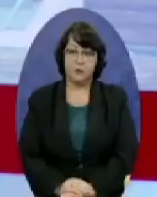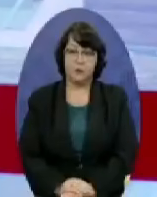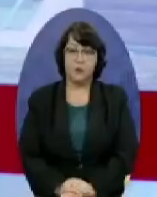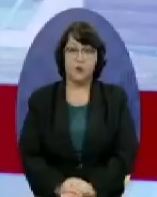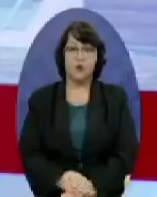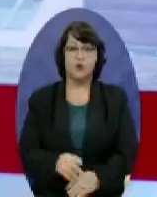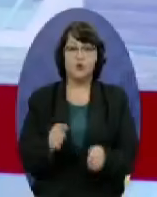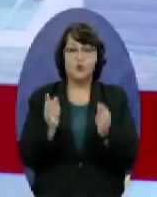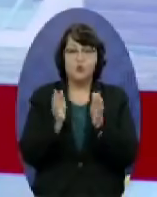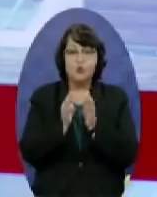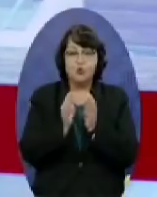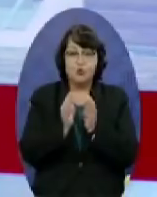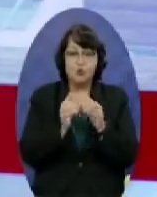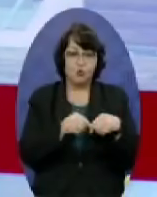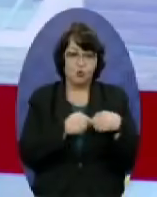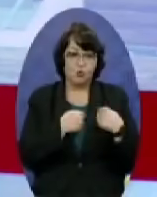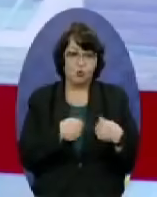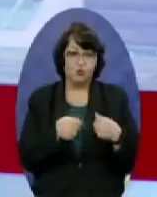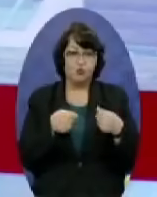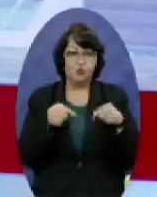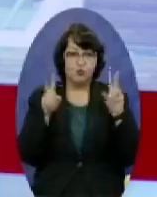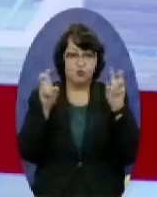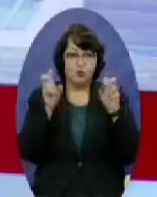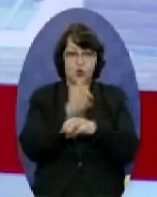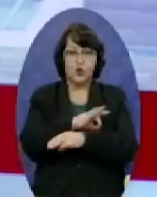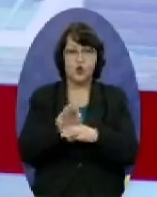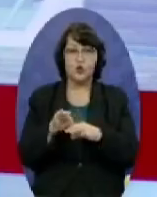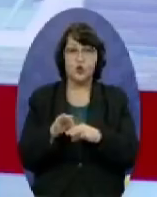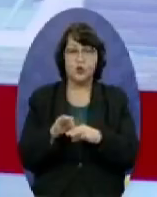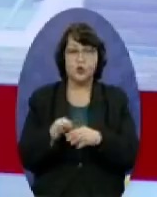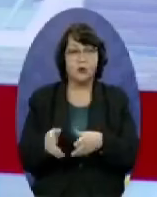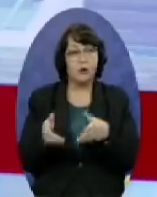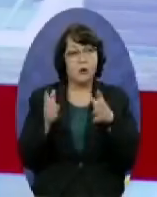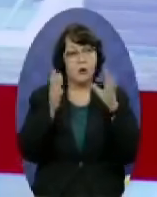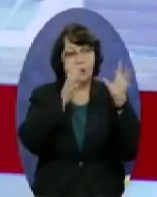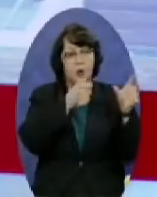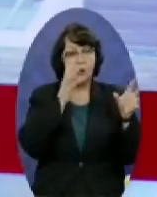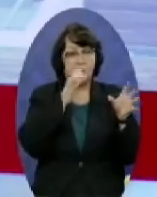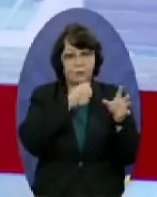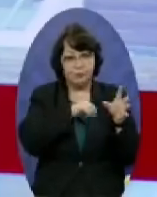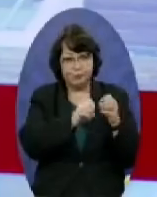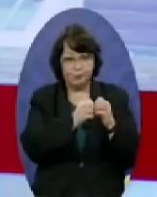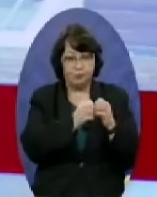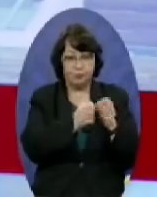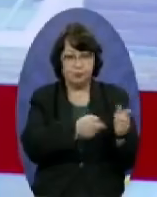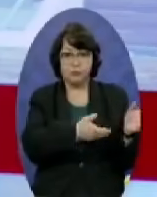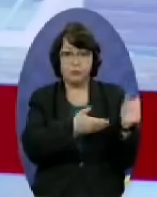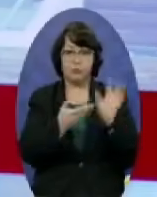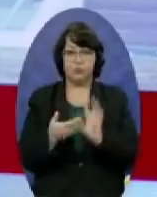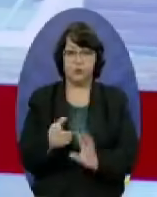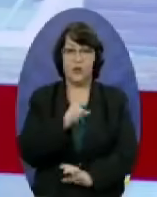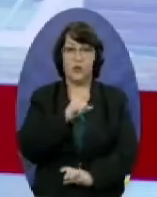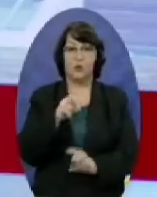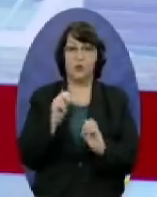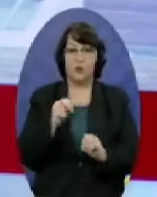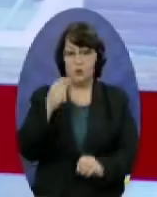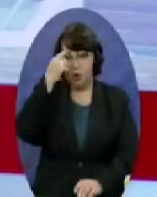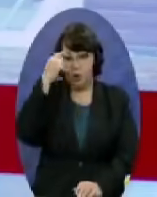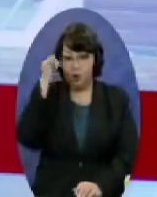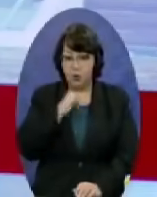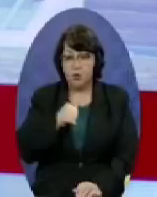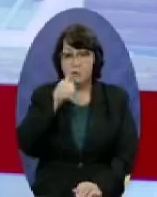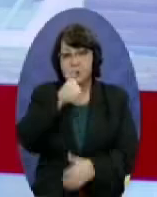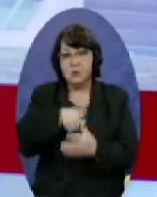Бяцхан зүрх төслийн ачаар 25 хүүхэд эрүүл саруулуулаад эх рүүндээ ирлээ. Тэд зүрхний төрөлхийн гажигтай Монголд эмчлэгдэх боломжгүй гэсэн онцтой байсан